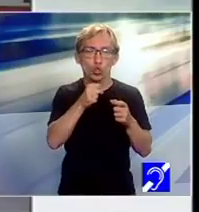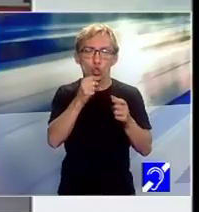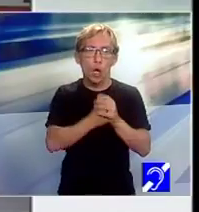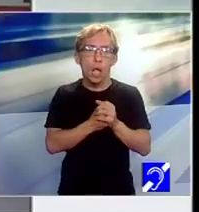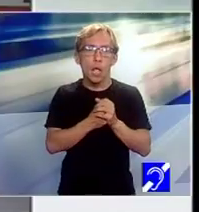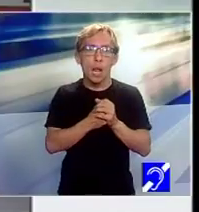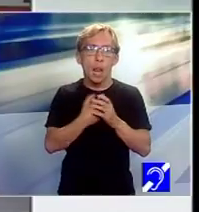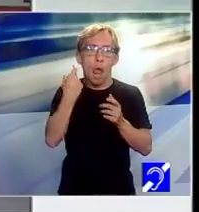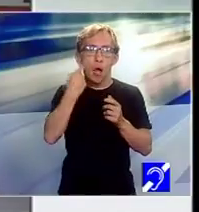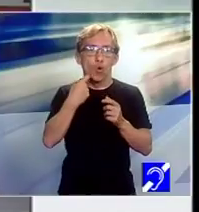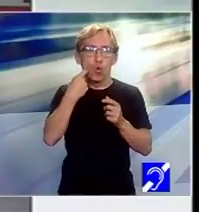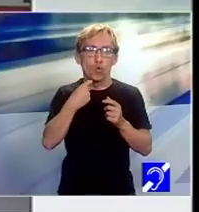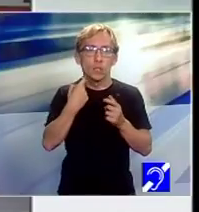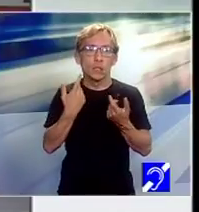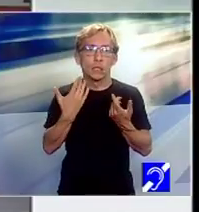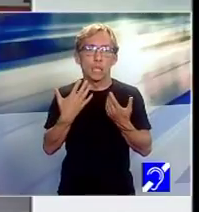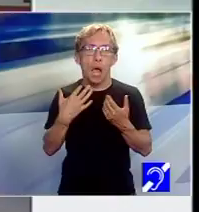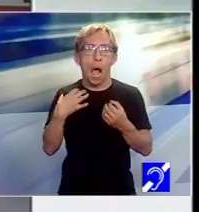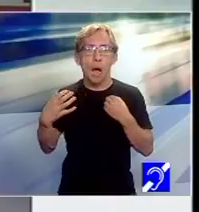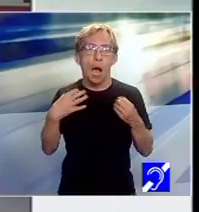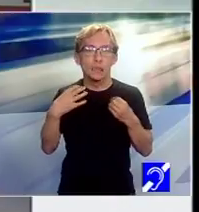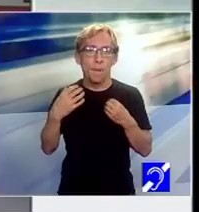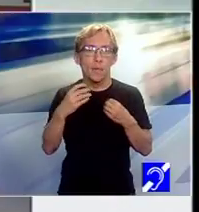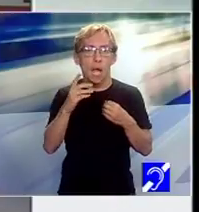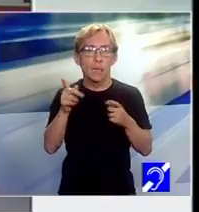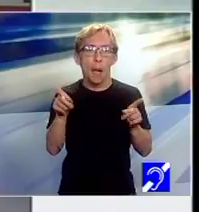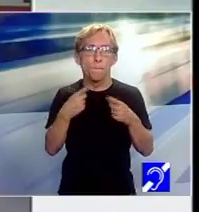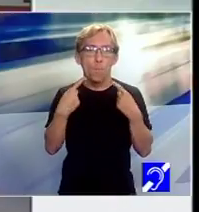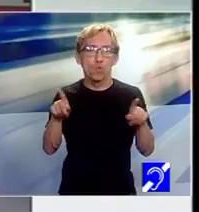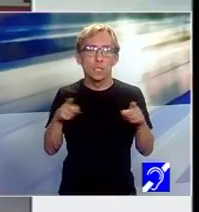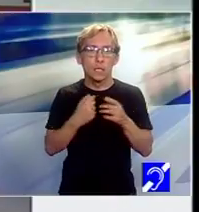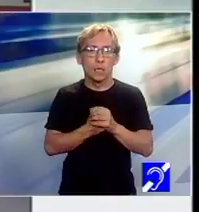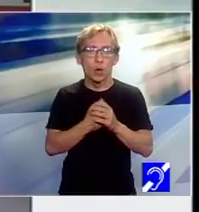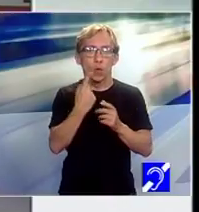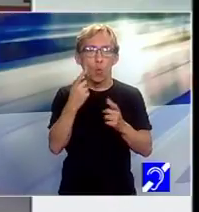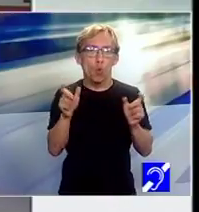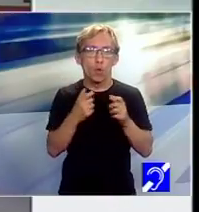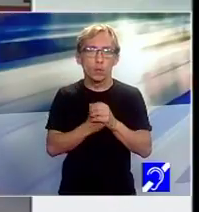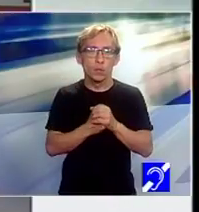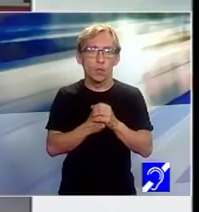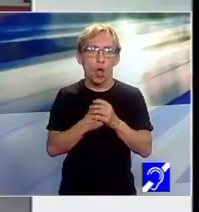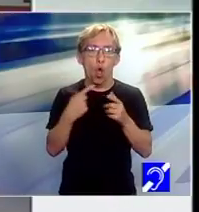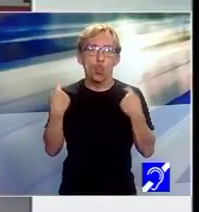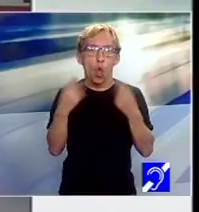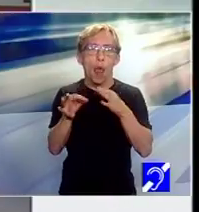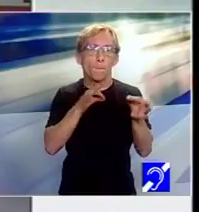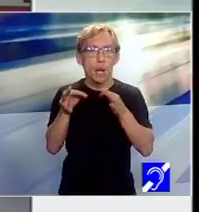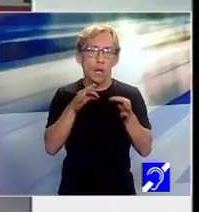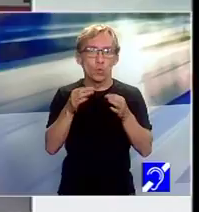Ensemble, organizat de Academia de Muzică, un concert care noi l-am plănuit să fie în Piața